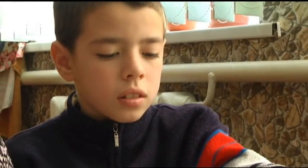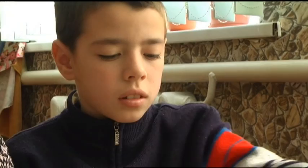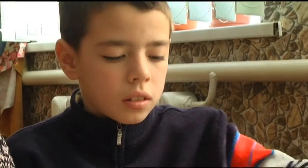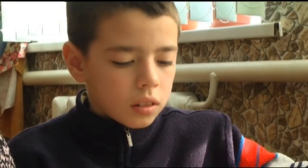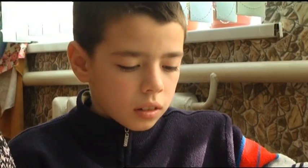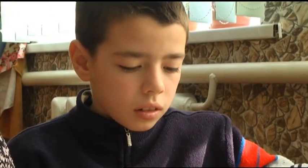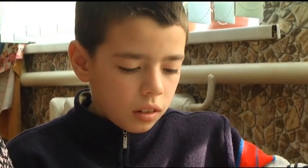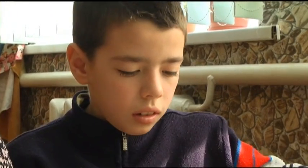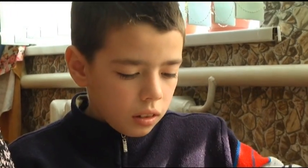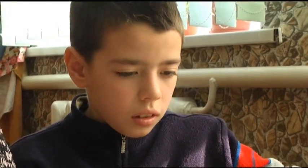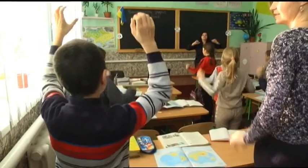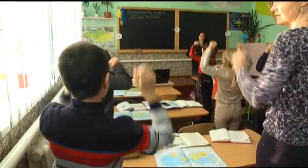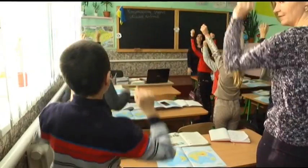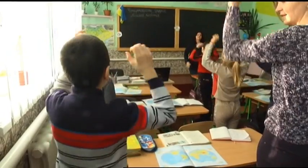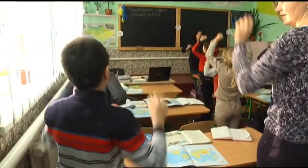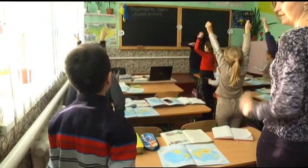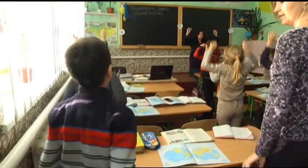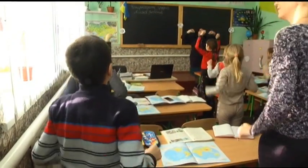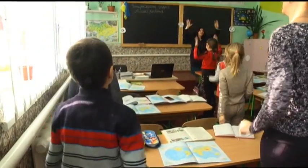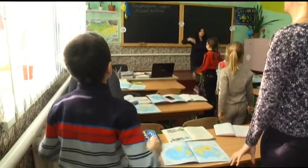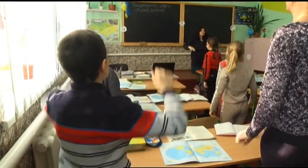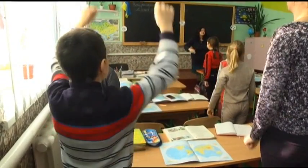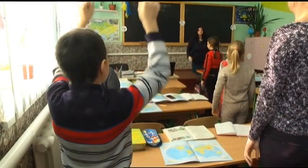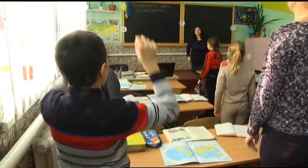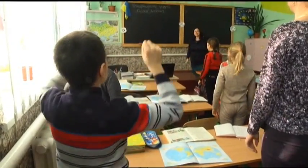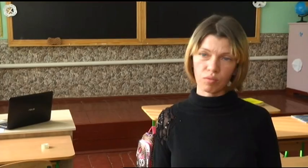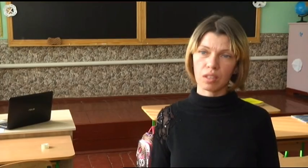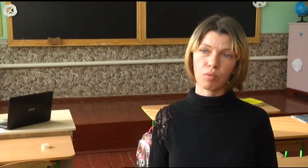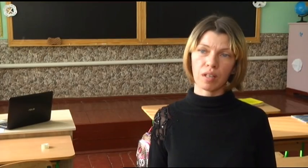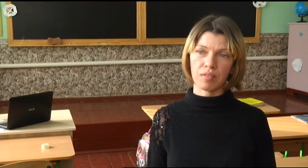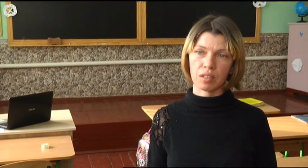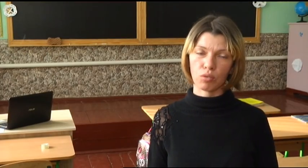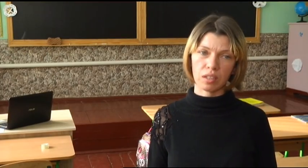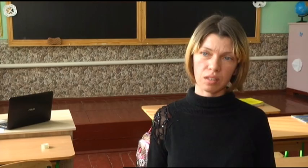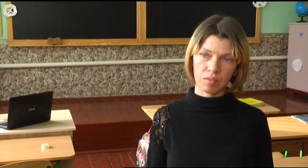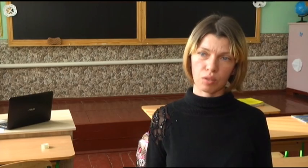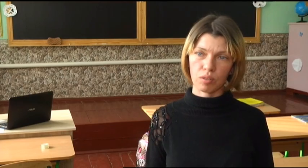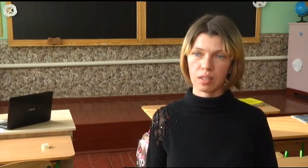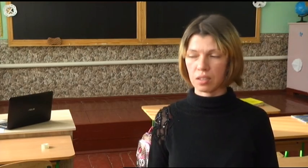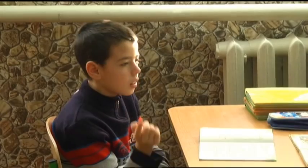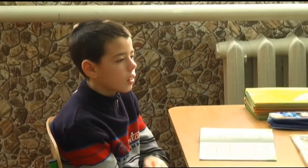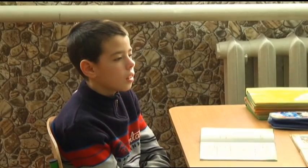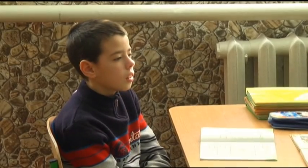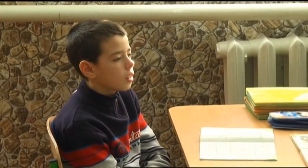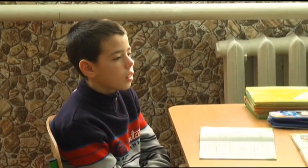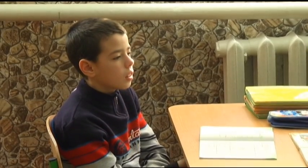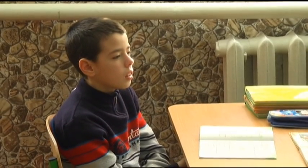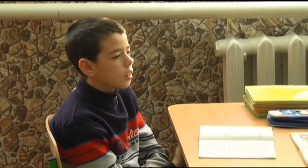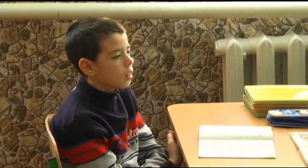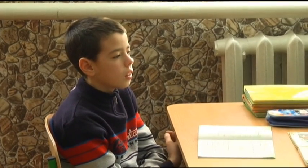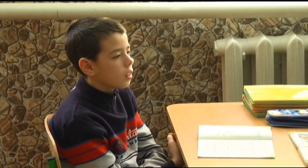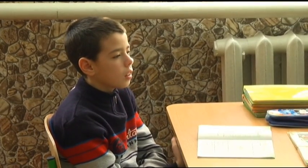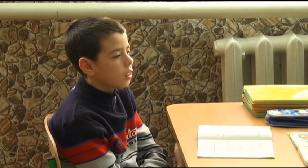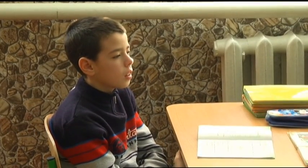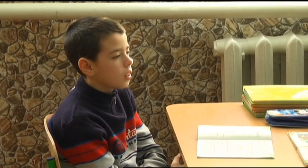Микола Гнездилов навчається в 4 класі. Галина Римар, мама хлопчика, розповідає, раніше її син перебував на індивідуальній формі